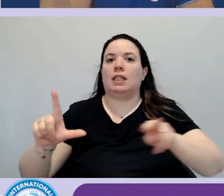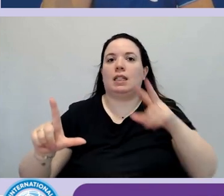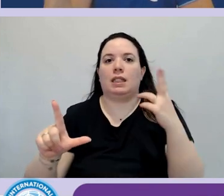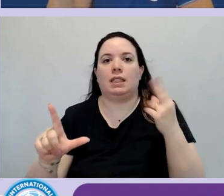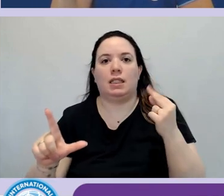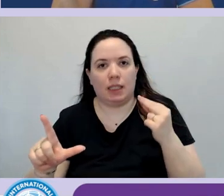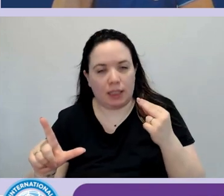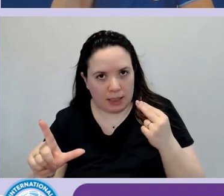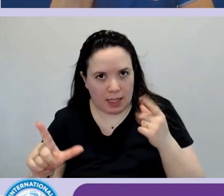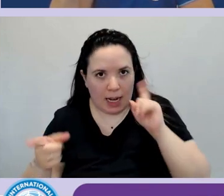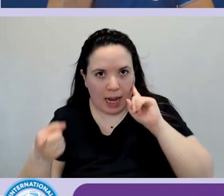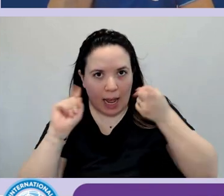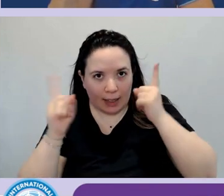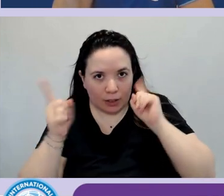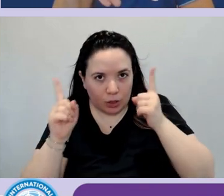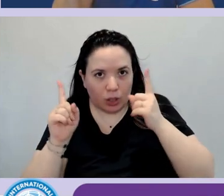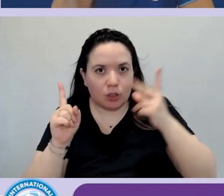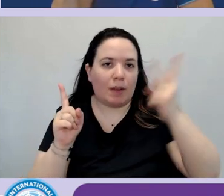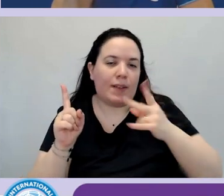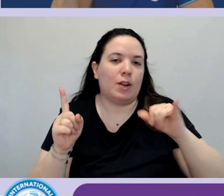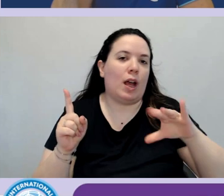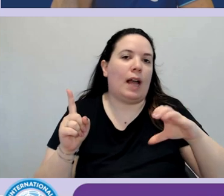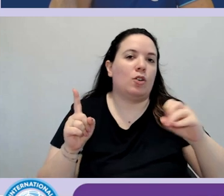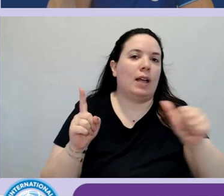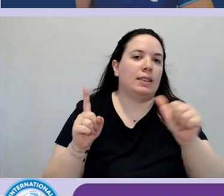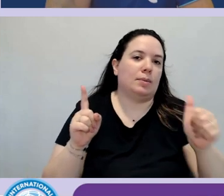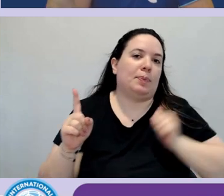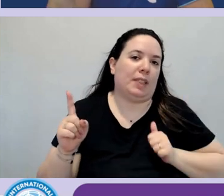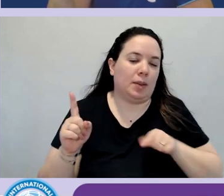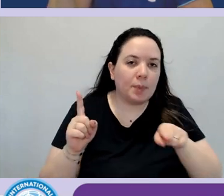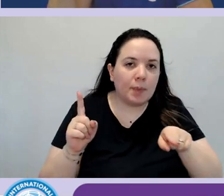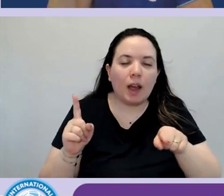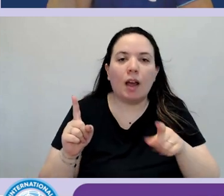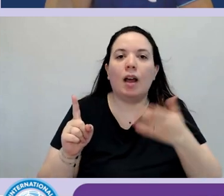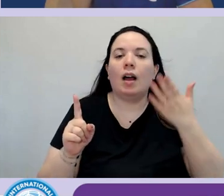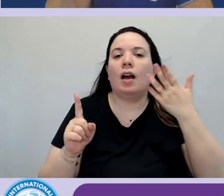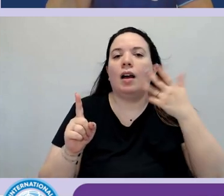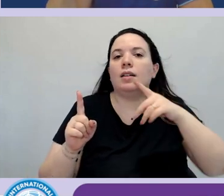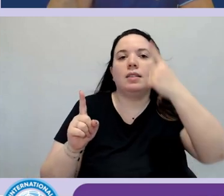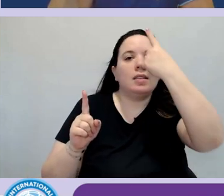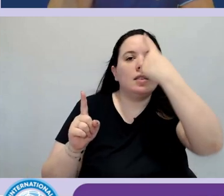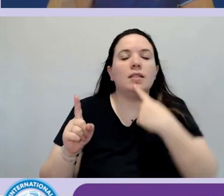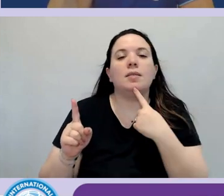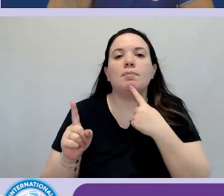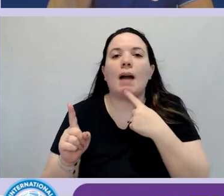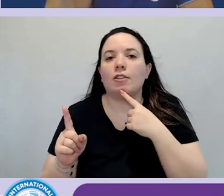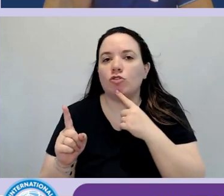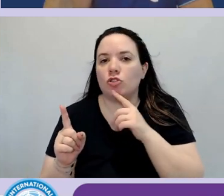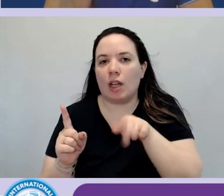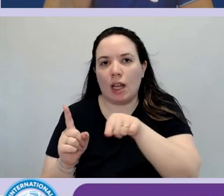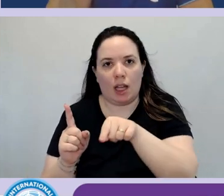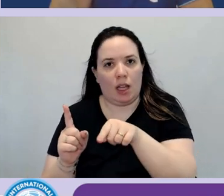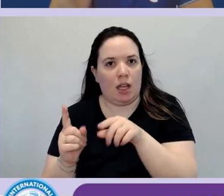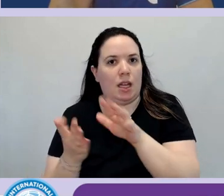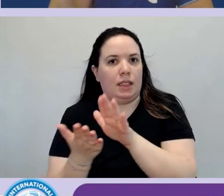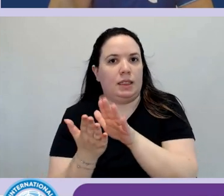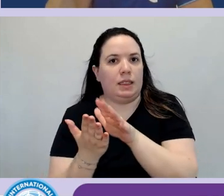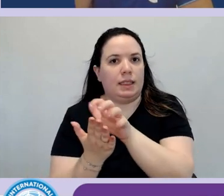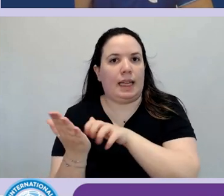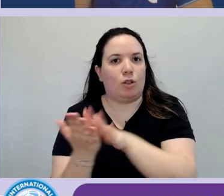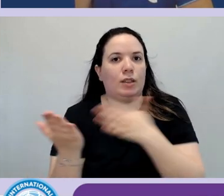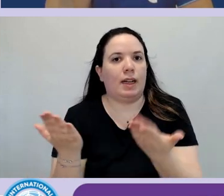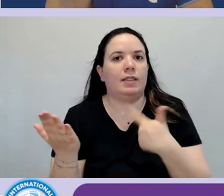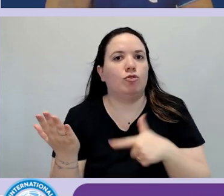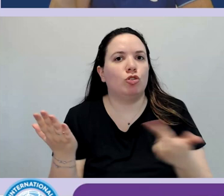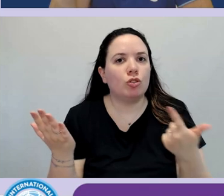ora anche su Android ma è nato prima in ambito iOS quando non identificavo un'immagine contesto alternativo e